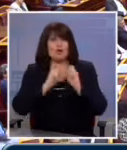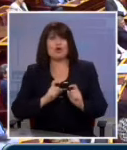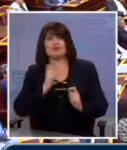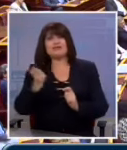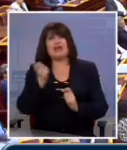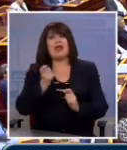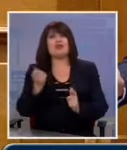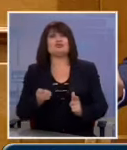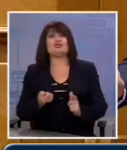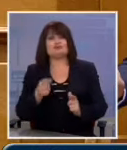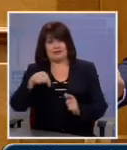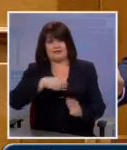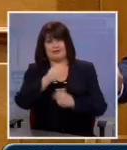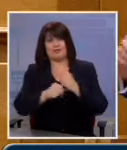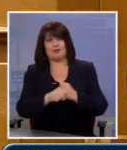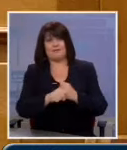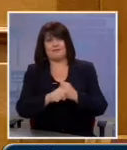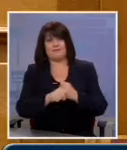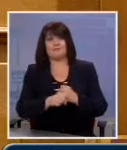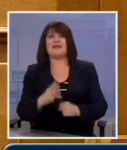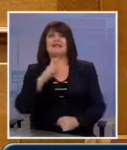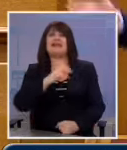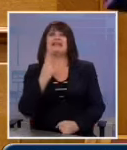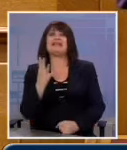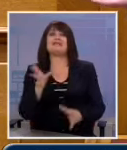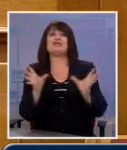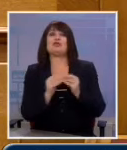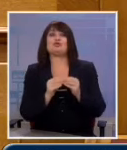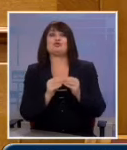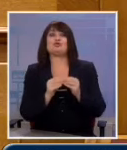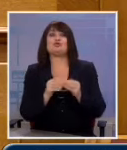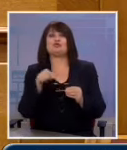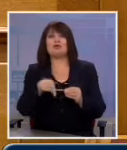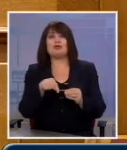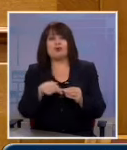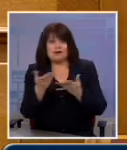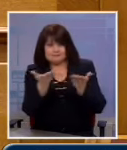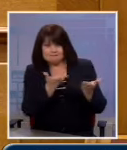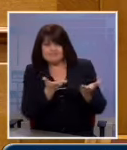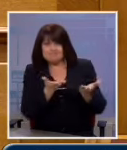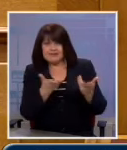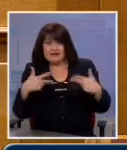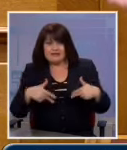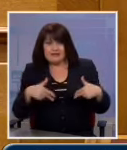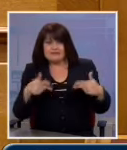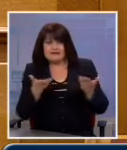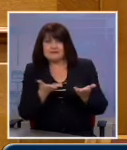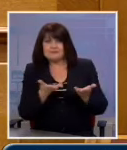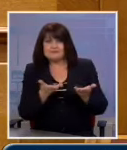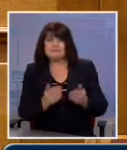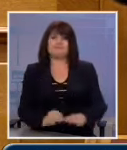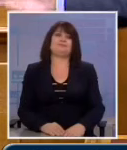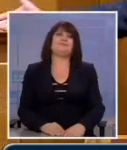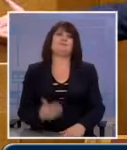χώρας. Για φέτος. Είναι 34. Και τώρα έρχονται στην κυβέρνηση, κύριε Υπουργή. Και από εκεί που ήμασταν